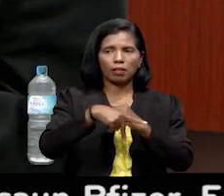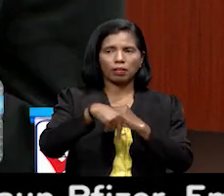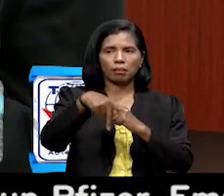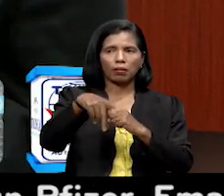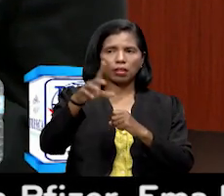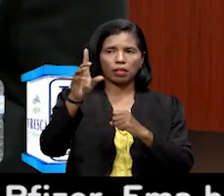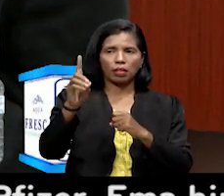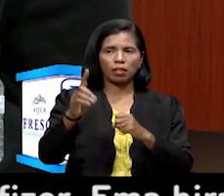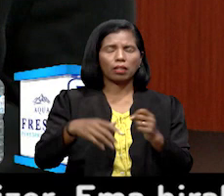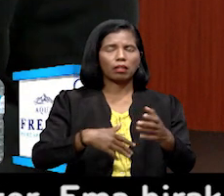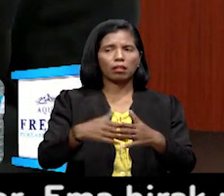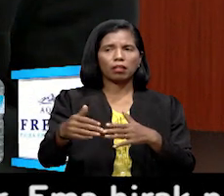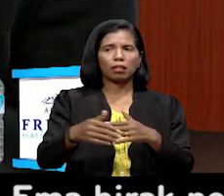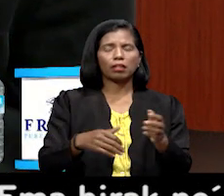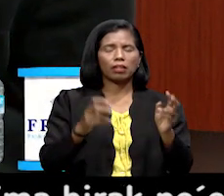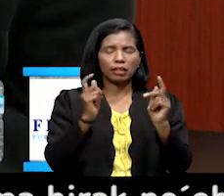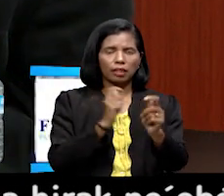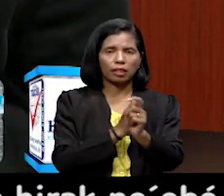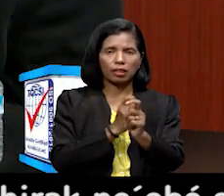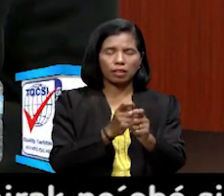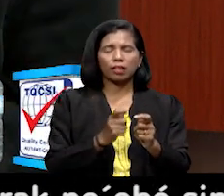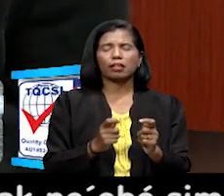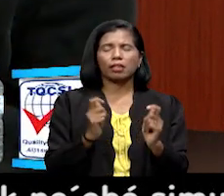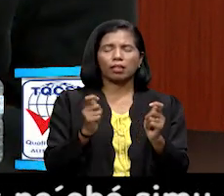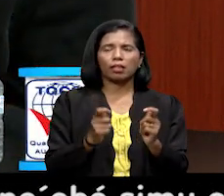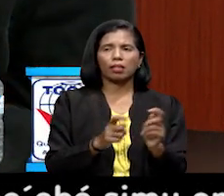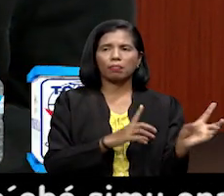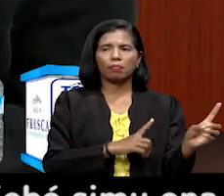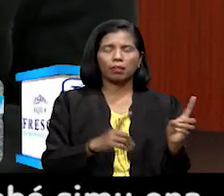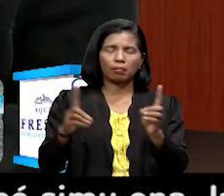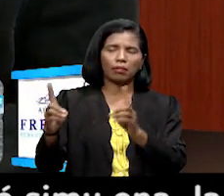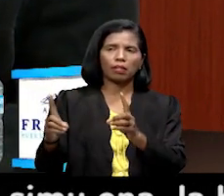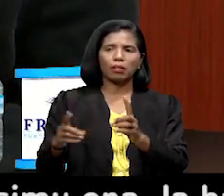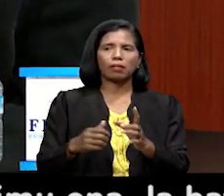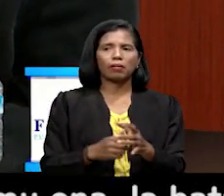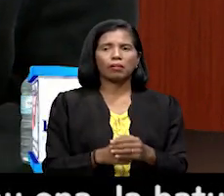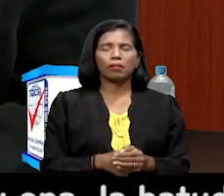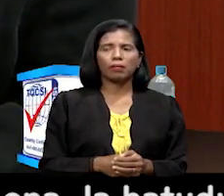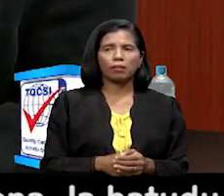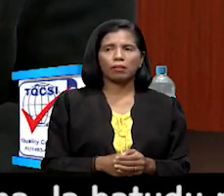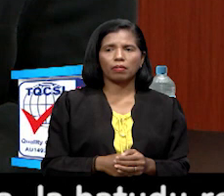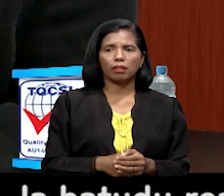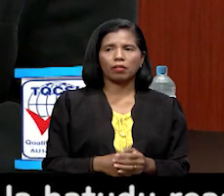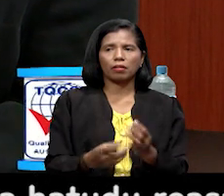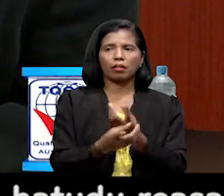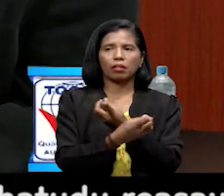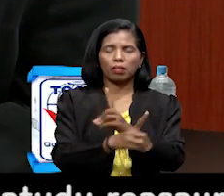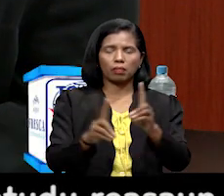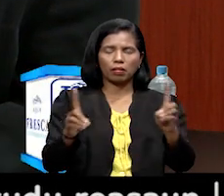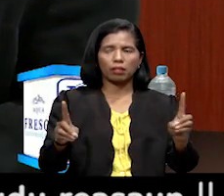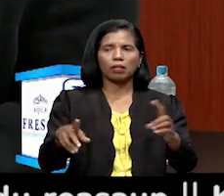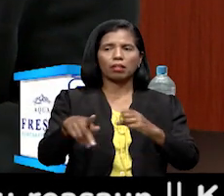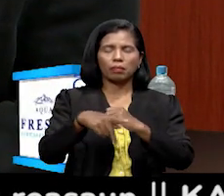flexibel tebe siratenta implementa dun mecanismo demokracia iha partida,